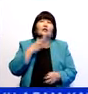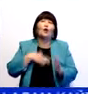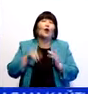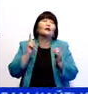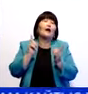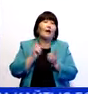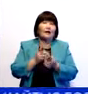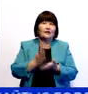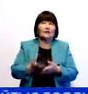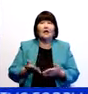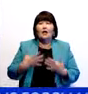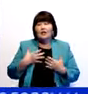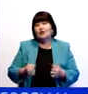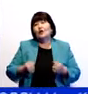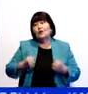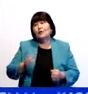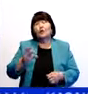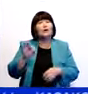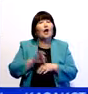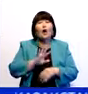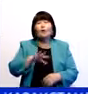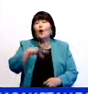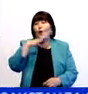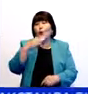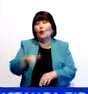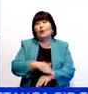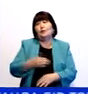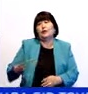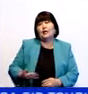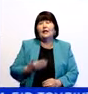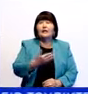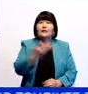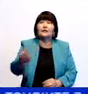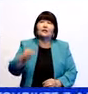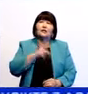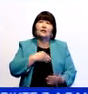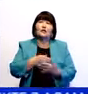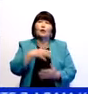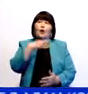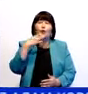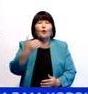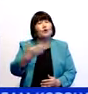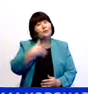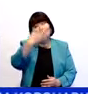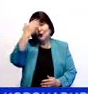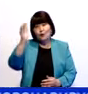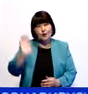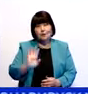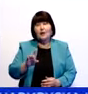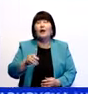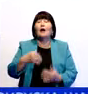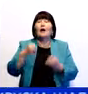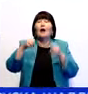алды. Ден саулығыңыз мықты болсын. Ауырмаңыз, көп жасаңыз аға. Сіздердің еңбектеріңіз көп, оны ұмытпаймыз.